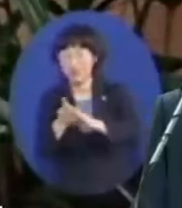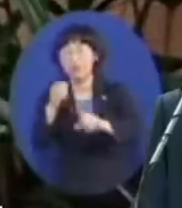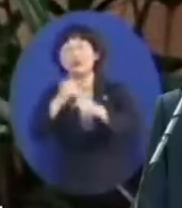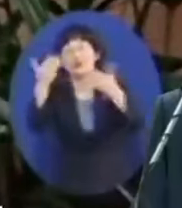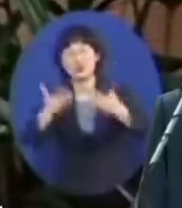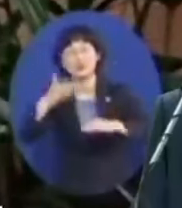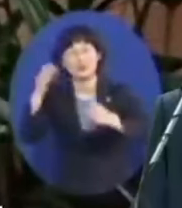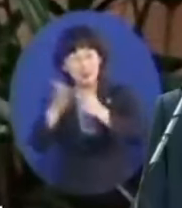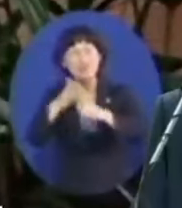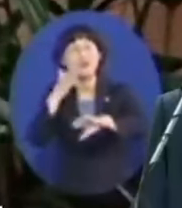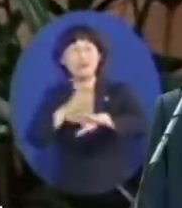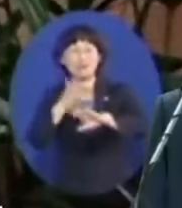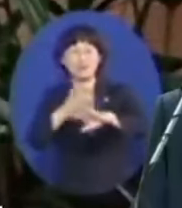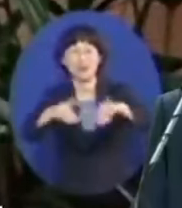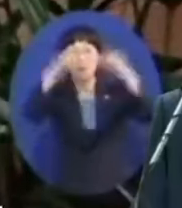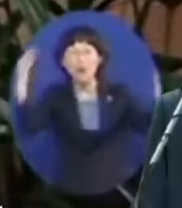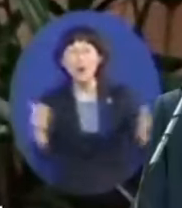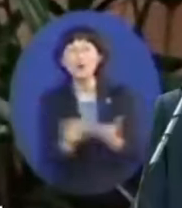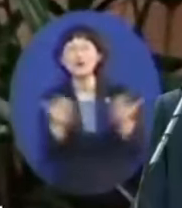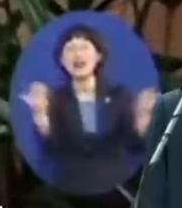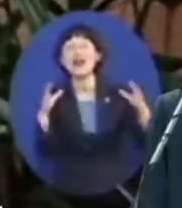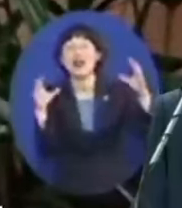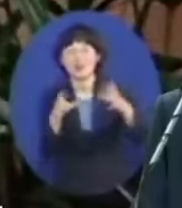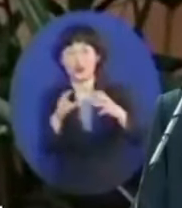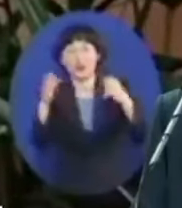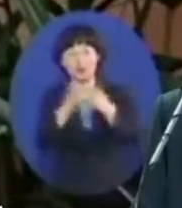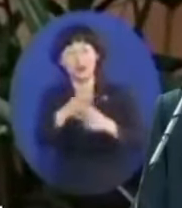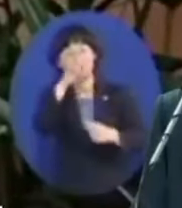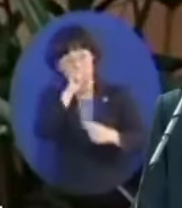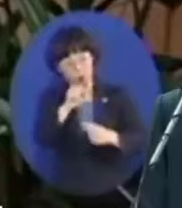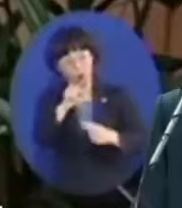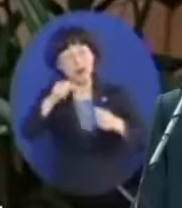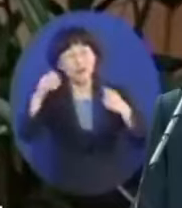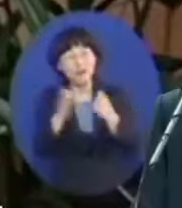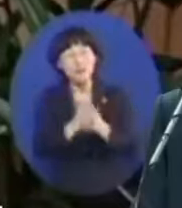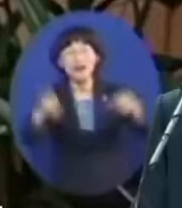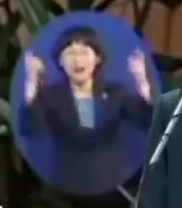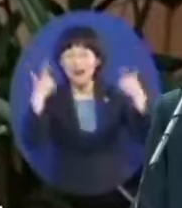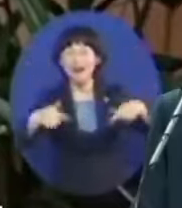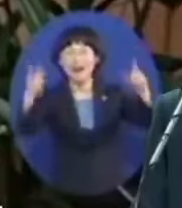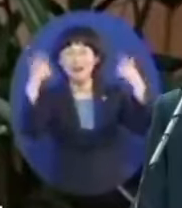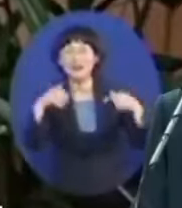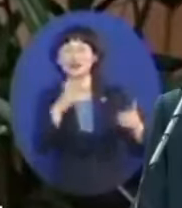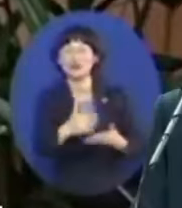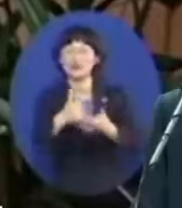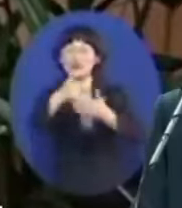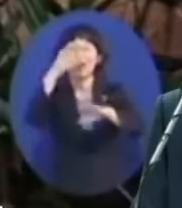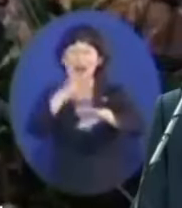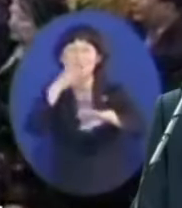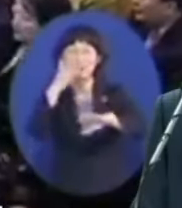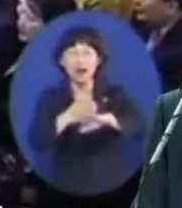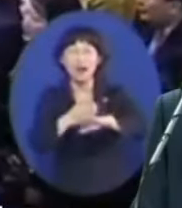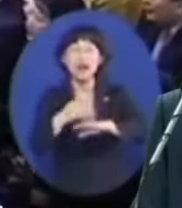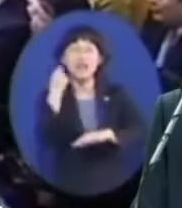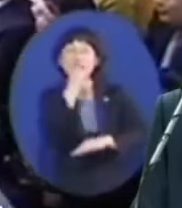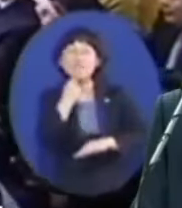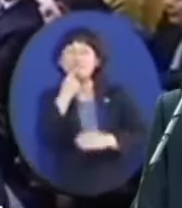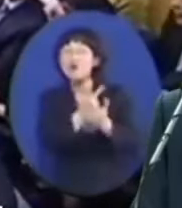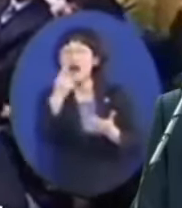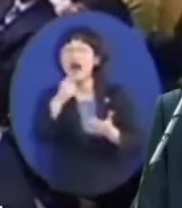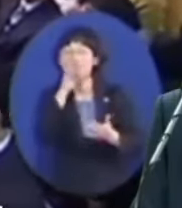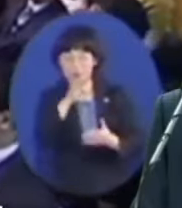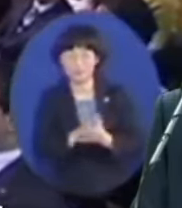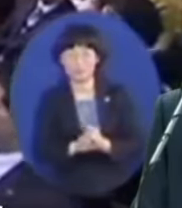좋고 모든 일이 합동하여 선을 이루게 해주실 것이니 좋기 때문에 항상 주님 감사하는 말씀이 입에서 떠나면 안 되는